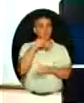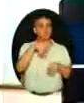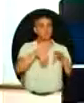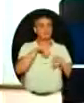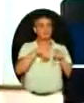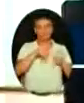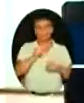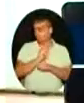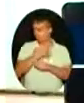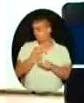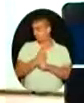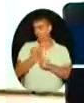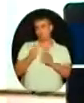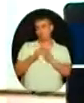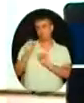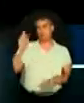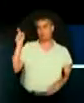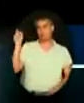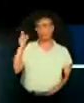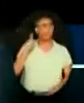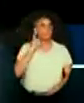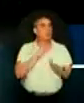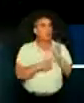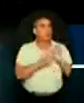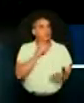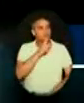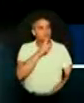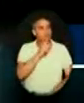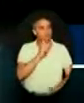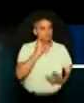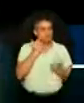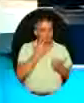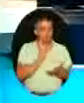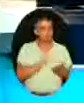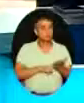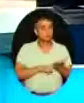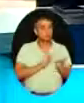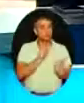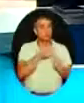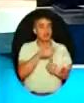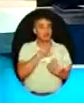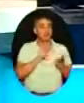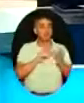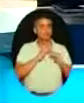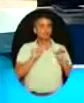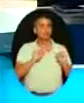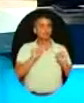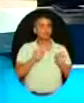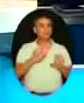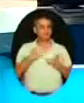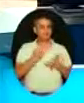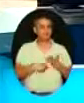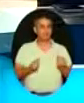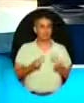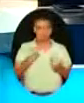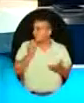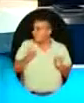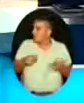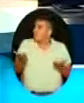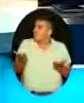בקלפי. אבל בית המשפט יעמוד על כך שזכויות אדם והזכות הבסיסית, הזכות לקניין,